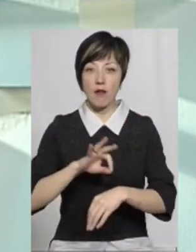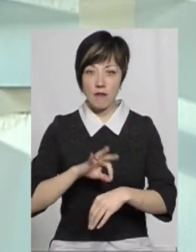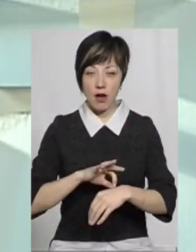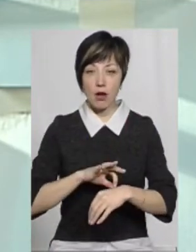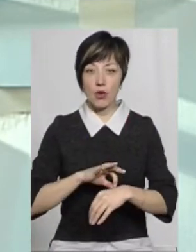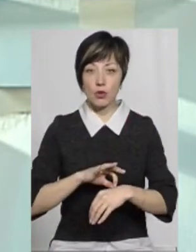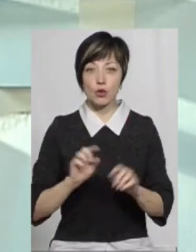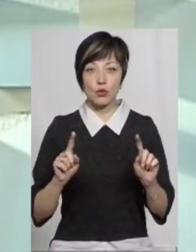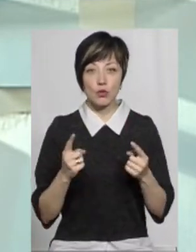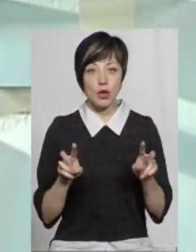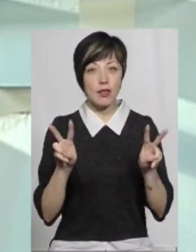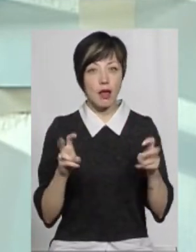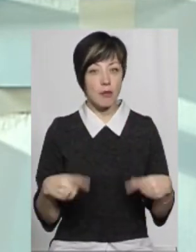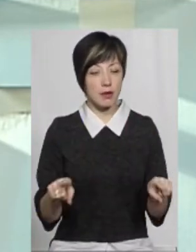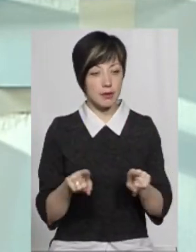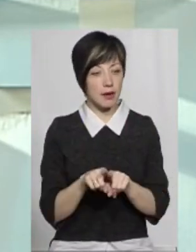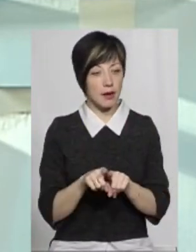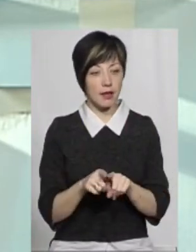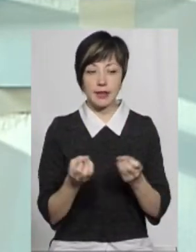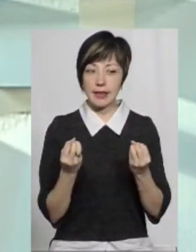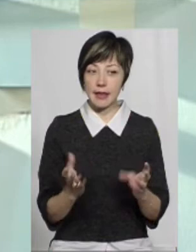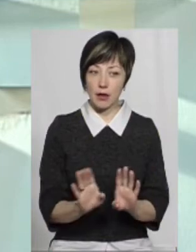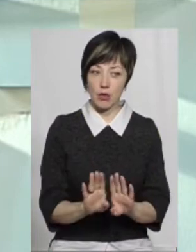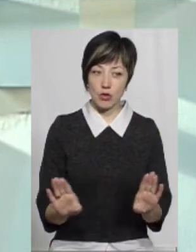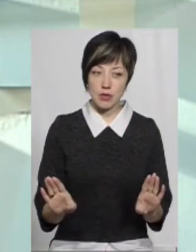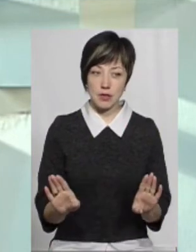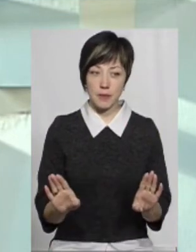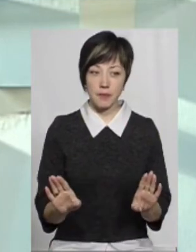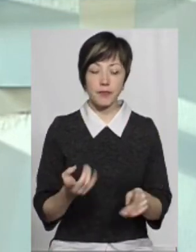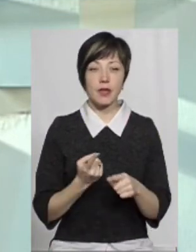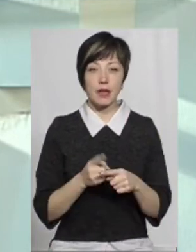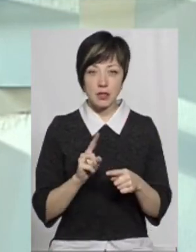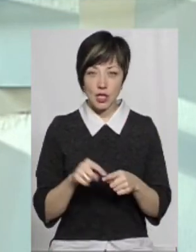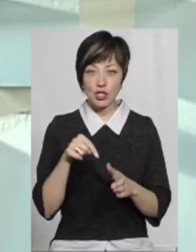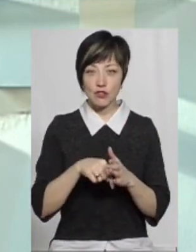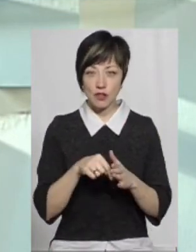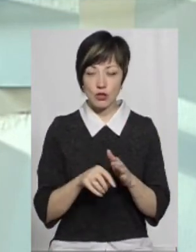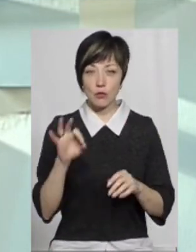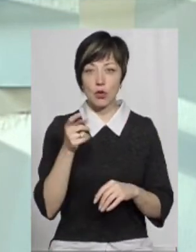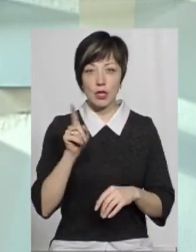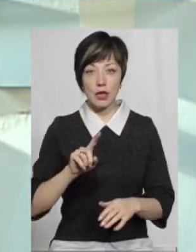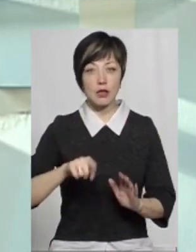вболівають, тому що тема така непроста. Так що це свідчить про те, що